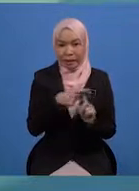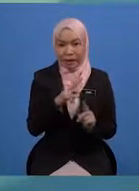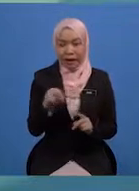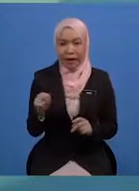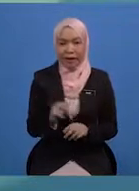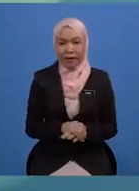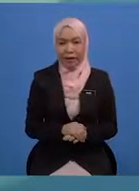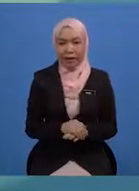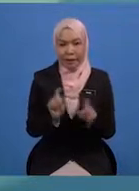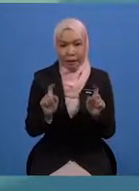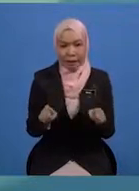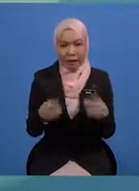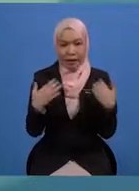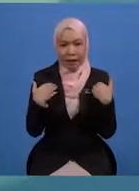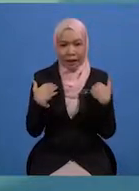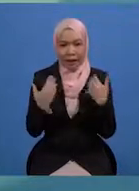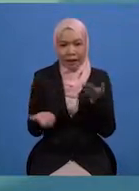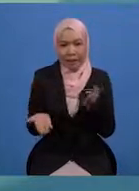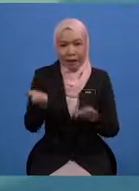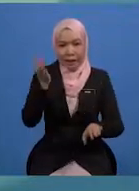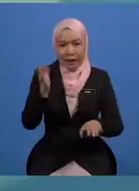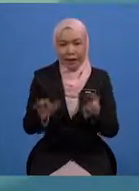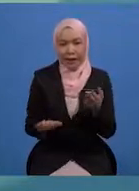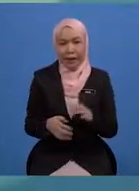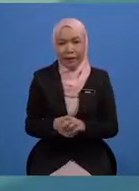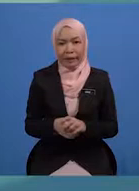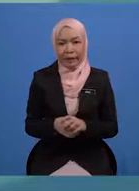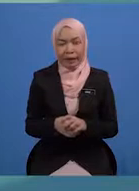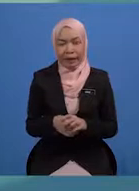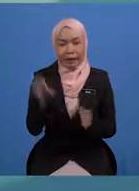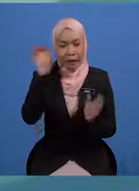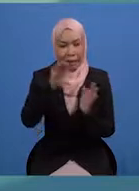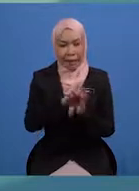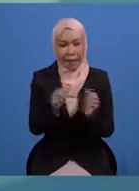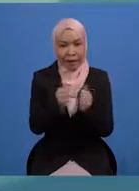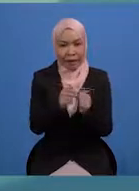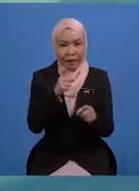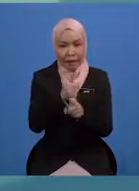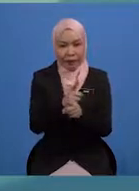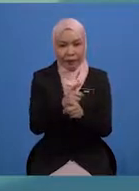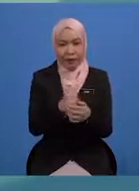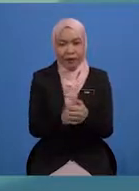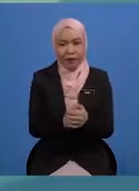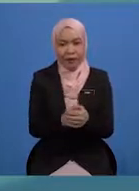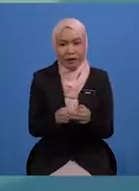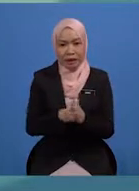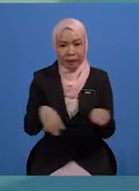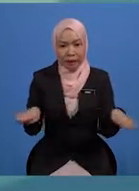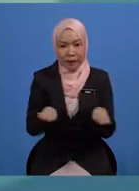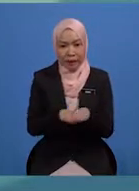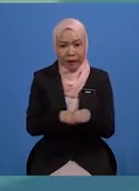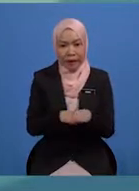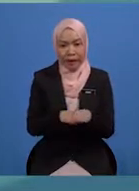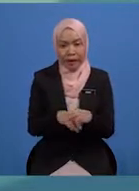dan perspektif dilakar dengan betul. Sebagai rujukan karya, cikgu ambil contoh